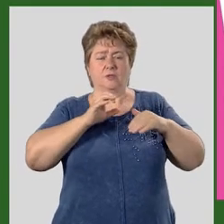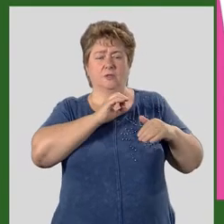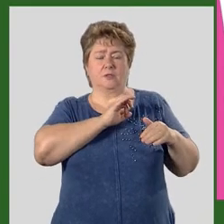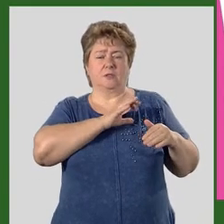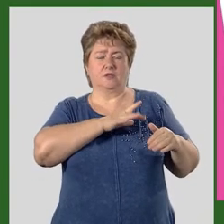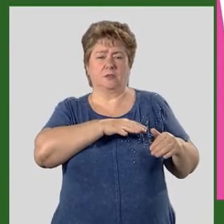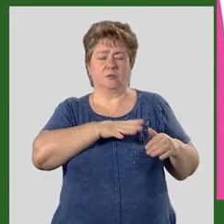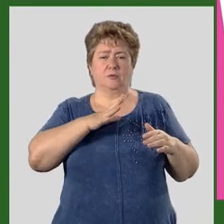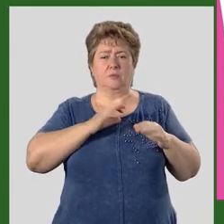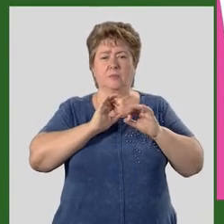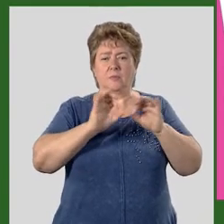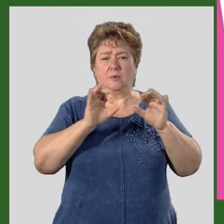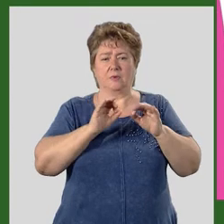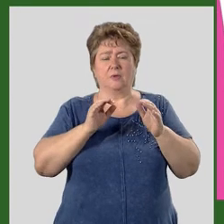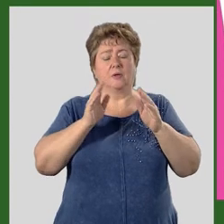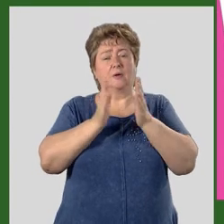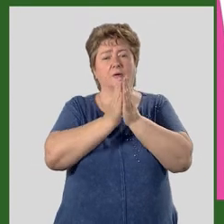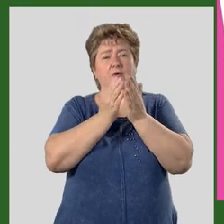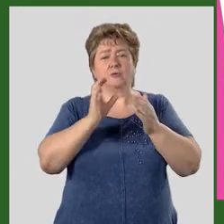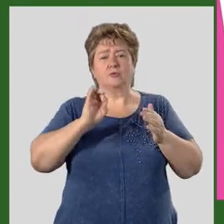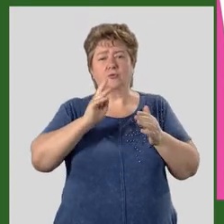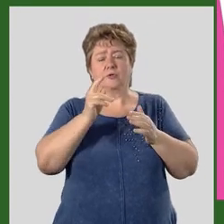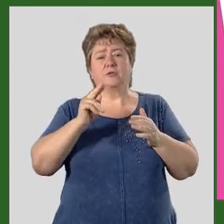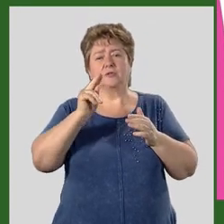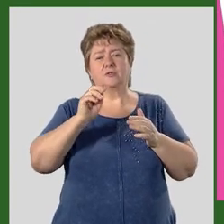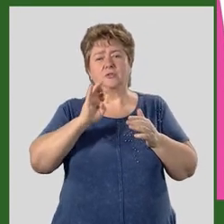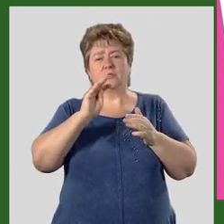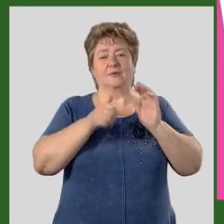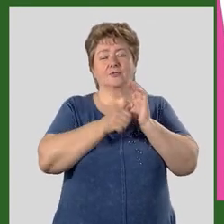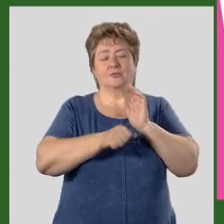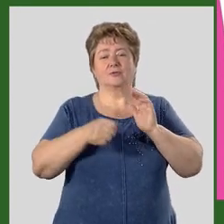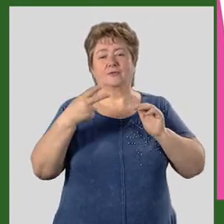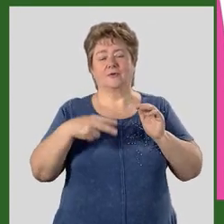Иссык-Куля были изложены в трудах Сюань-Цзянь